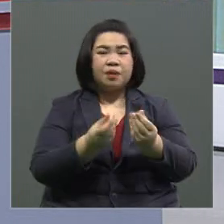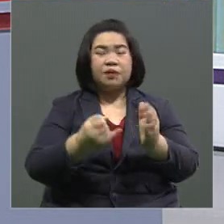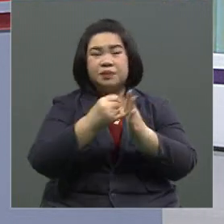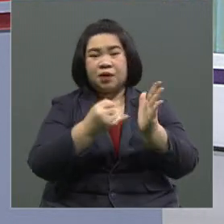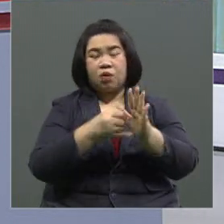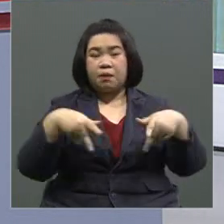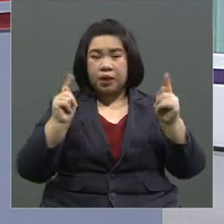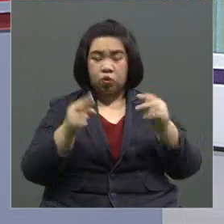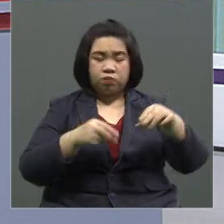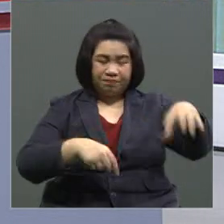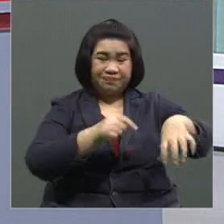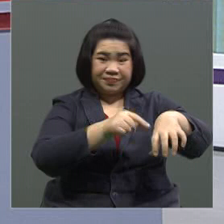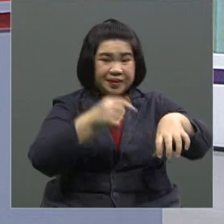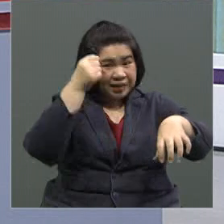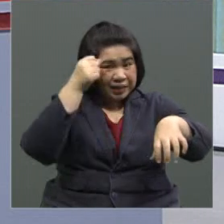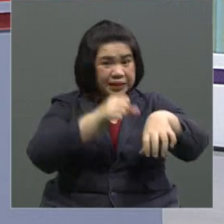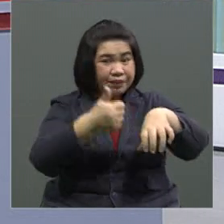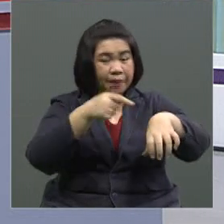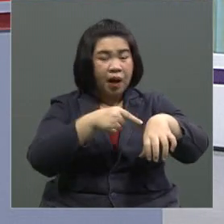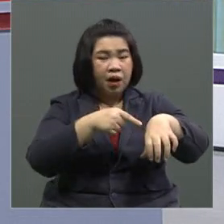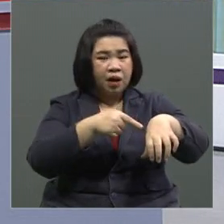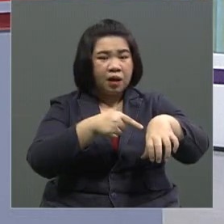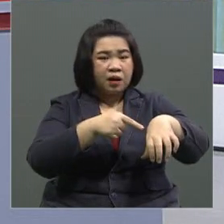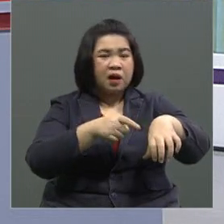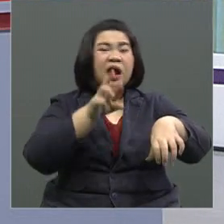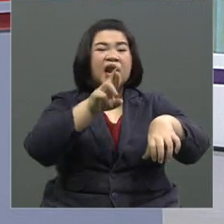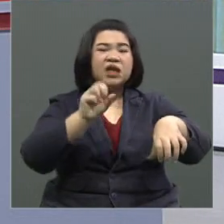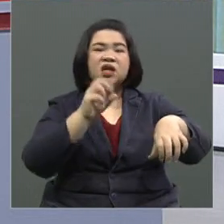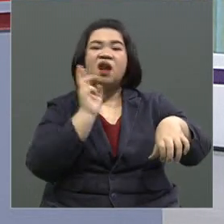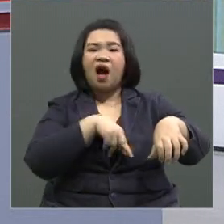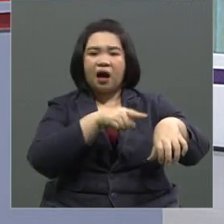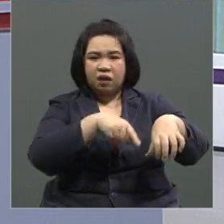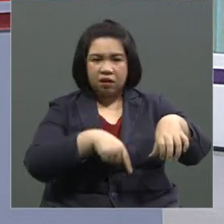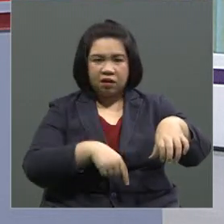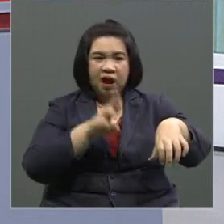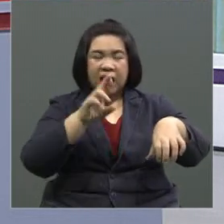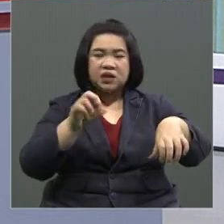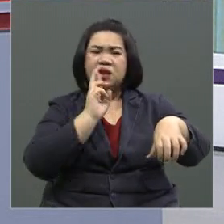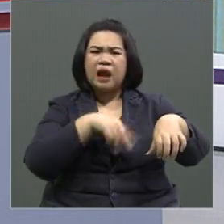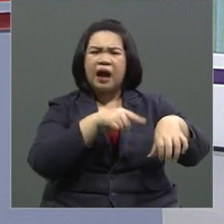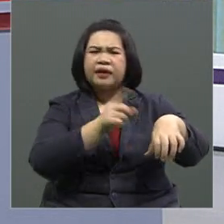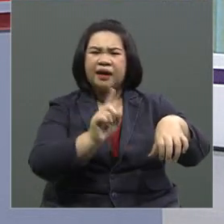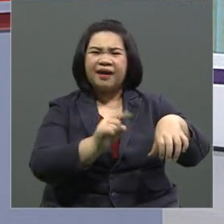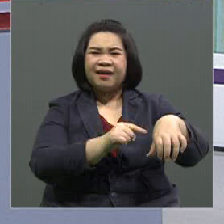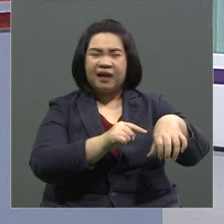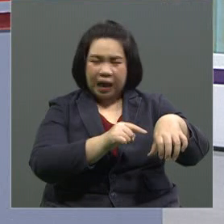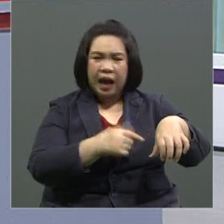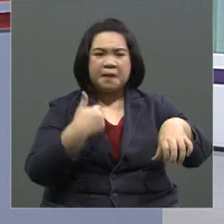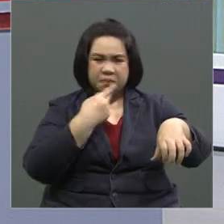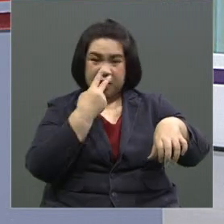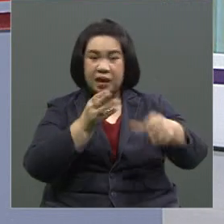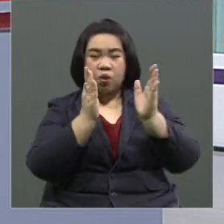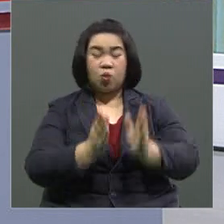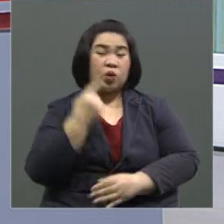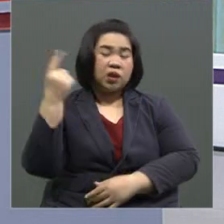ธานีเนี่ยนะคะจำกันได้ไหมคะเปิดปฏิบัติการเนี่ยรังสิตมันร้าย ร้ายจริงๆอ่ะร้ายสมชื่อเลย คือเขาไปเจอนักท่องเ